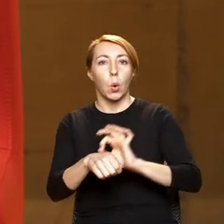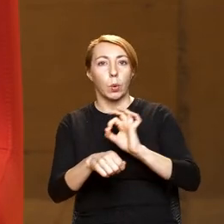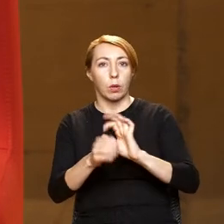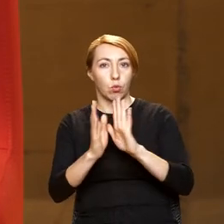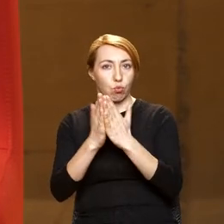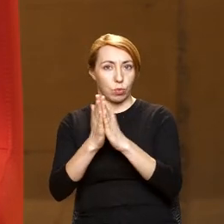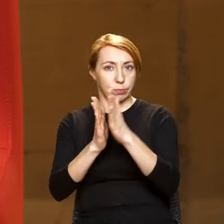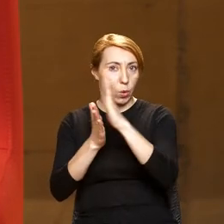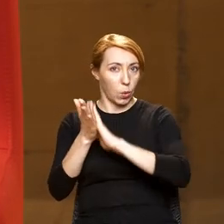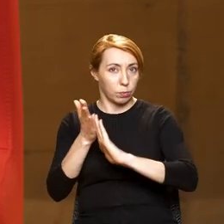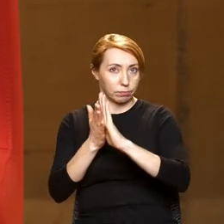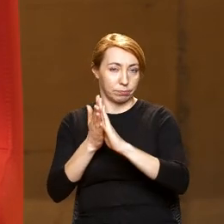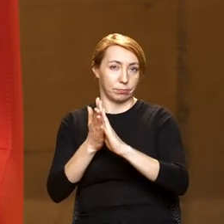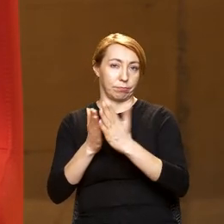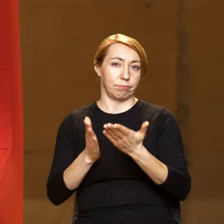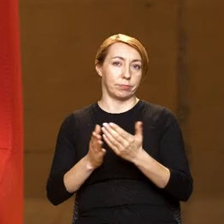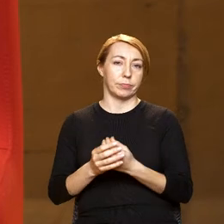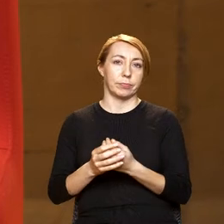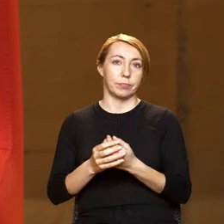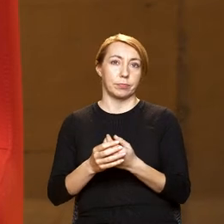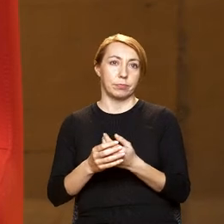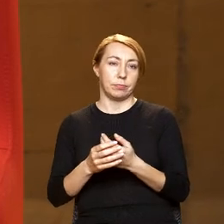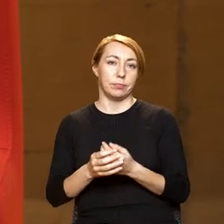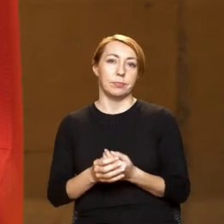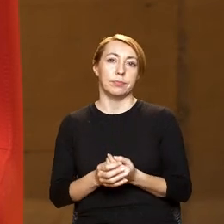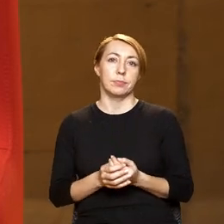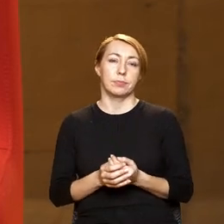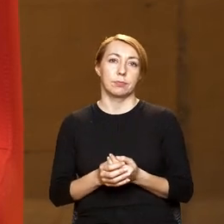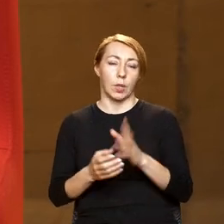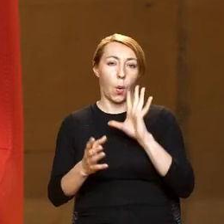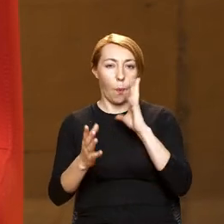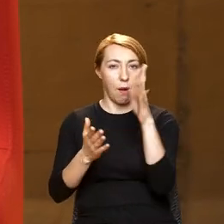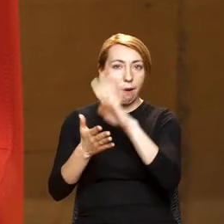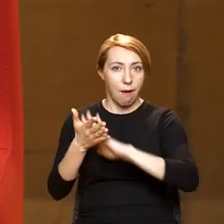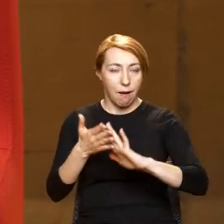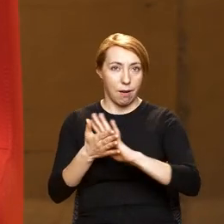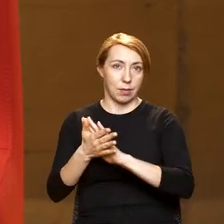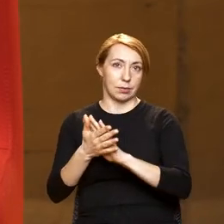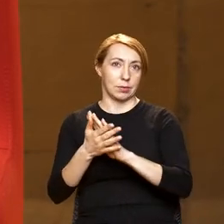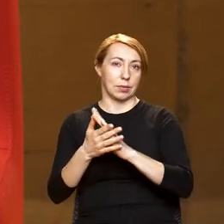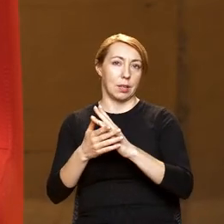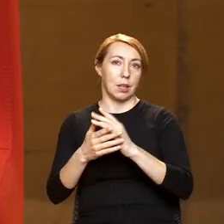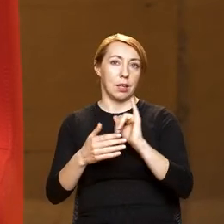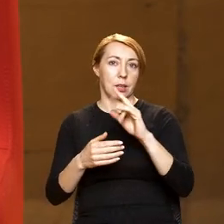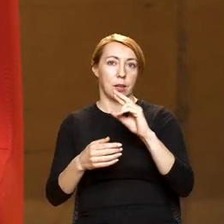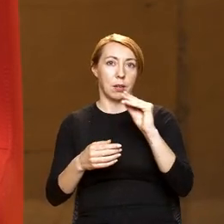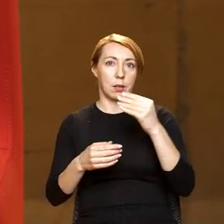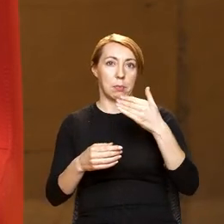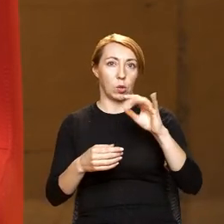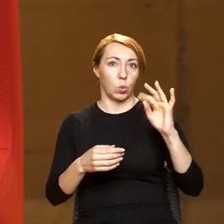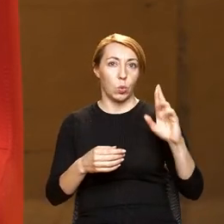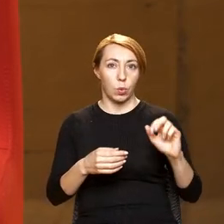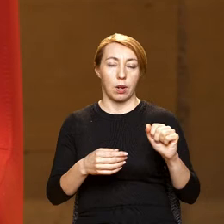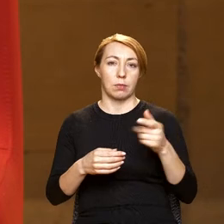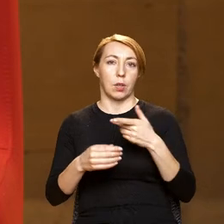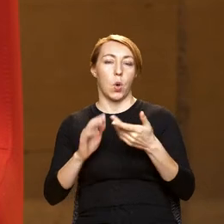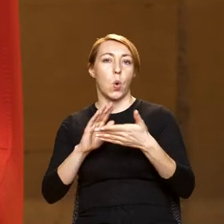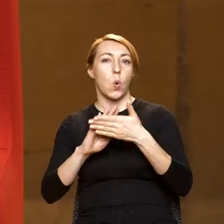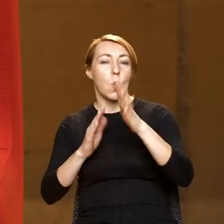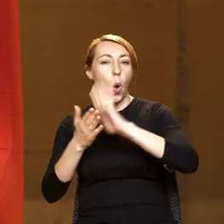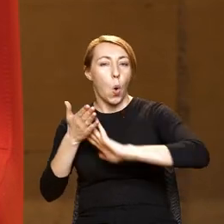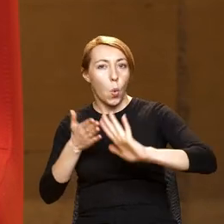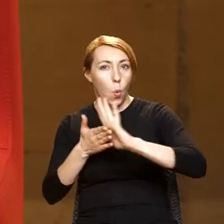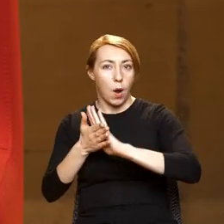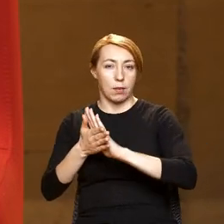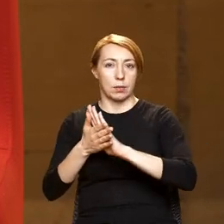bardzo przyjazny, przejrzysty, czytelny, Irek Mitura, który zaprojektował nam i okładkę,